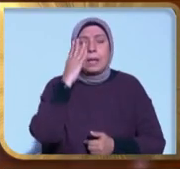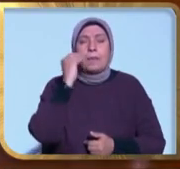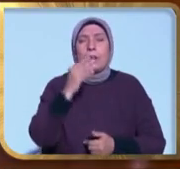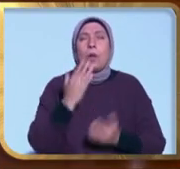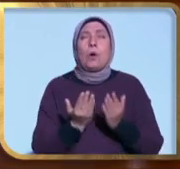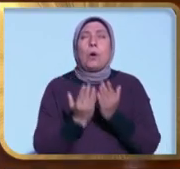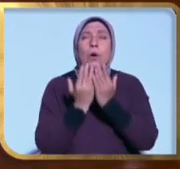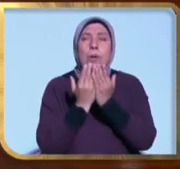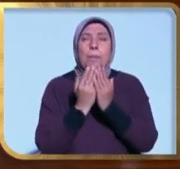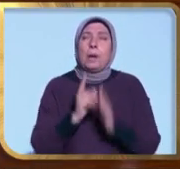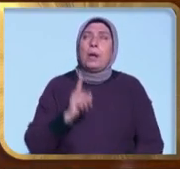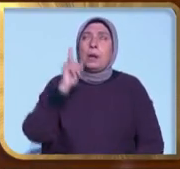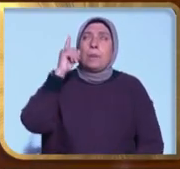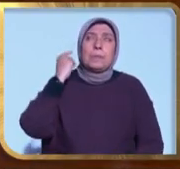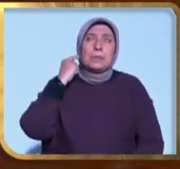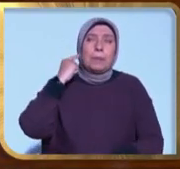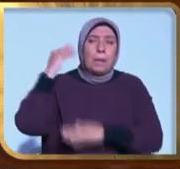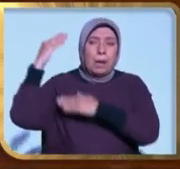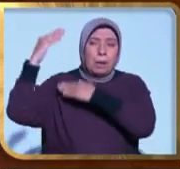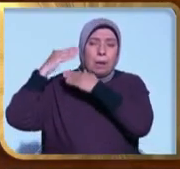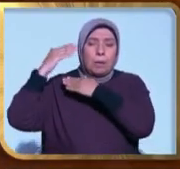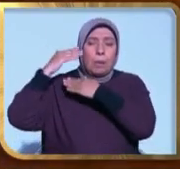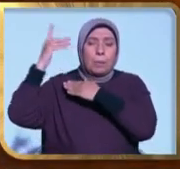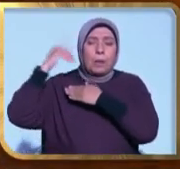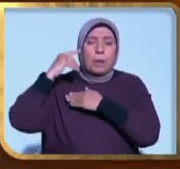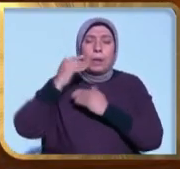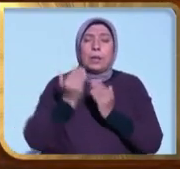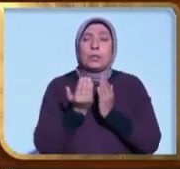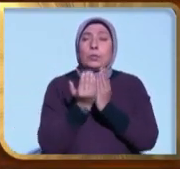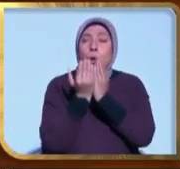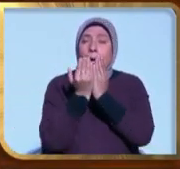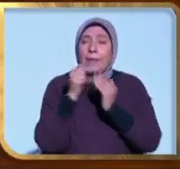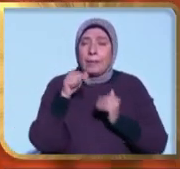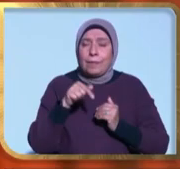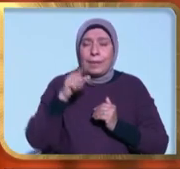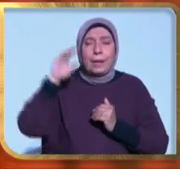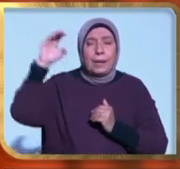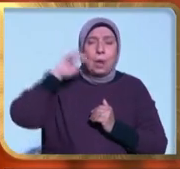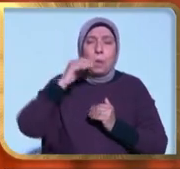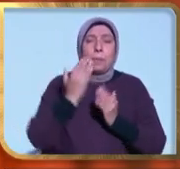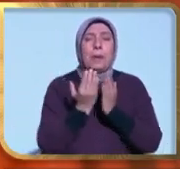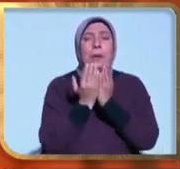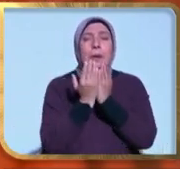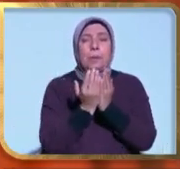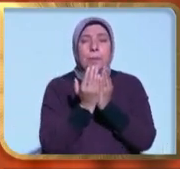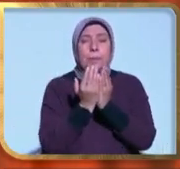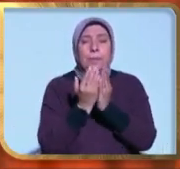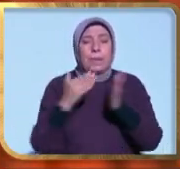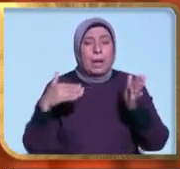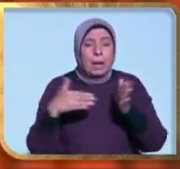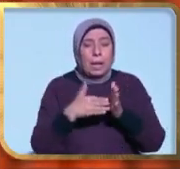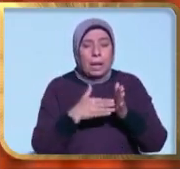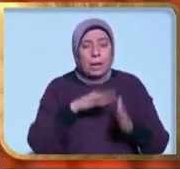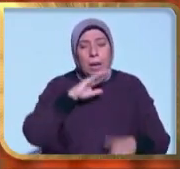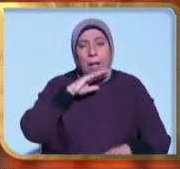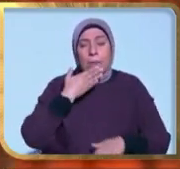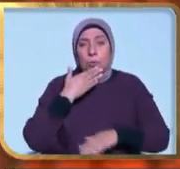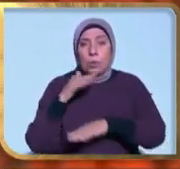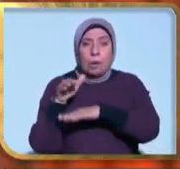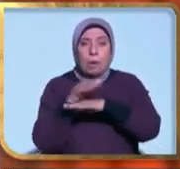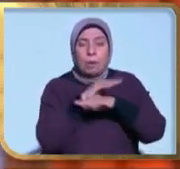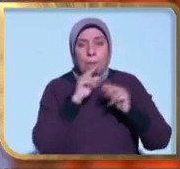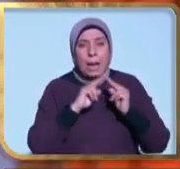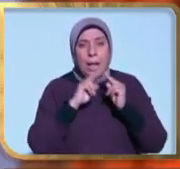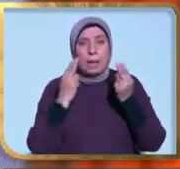انك يا مولانا سميع قريب مجيب الدعوات يا رب العالمين واخر دعوانا الحمد لله رب